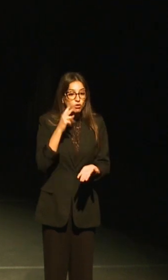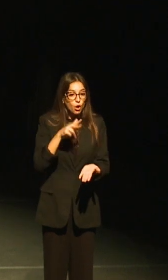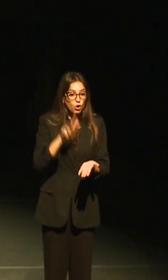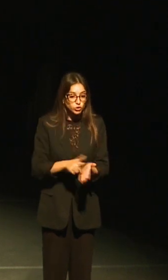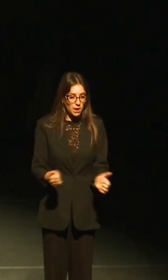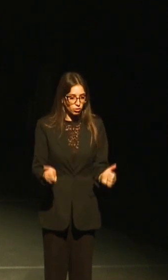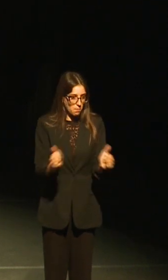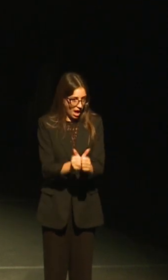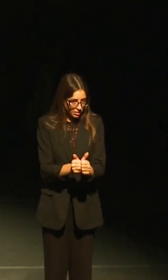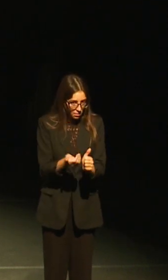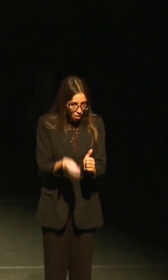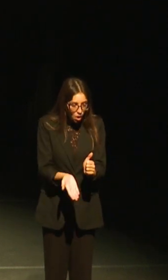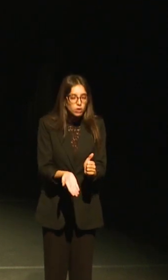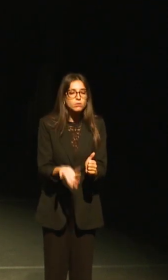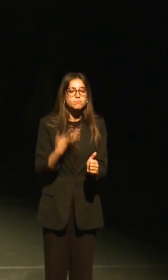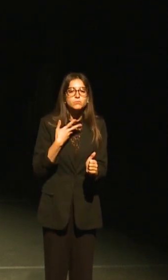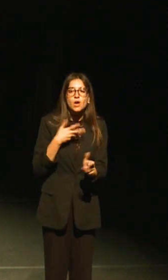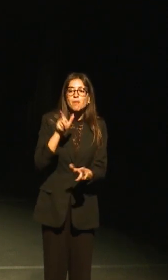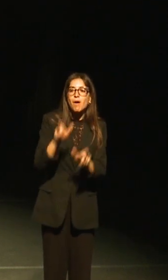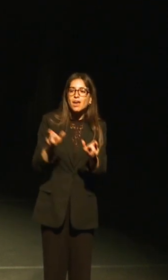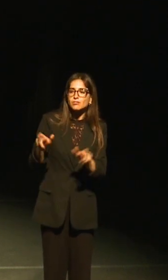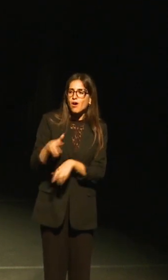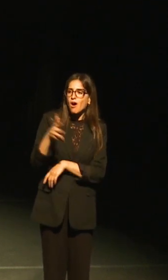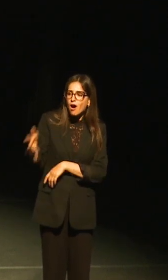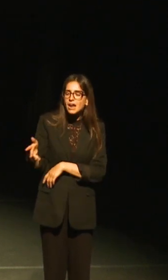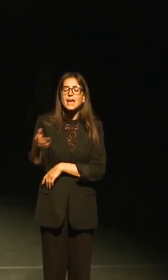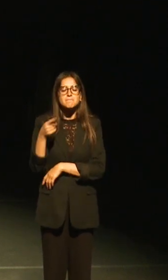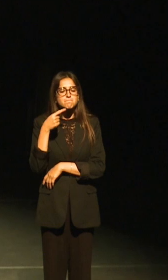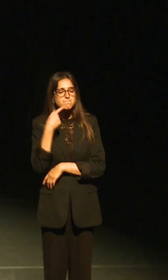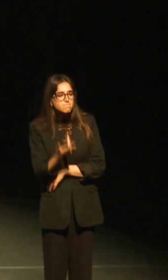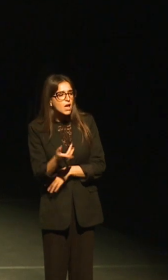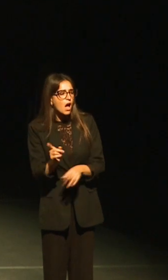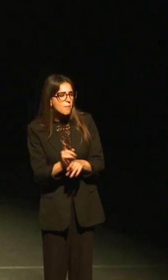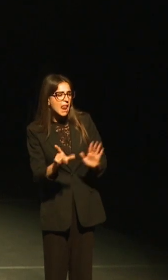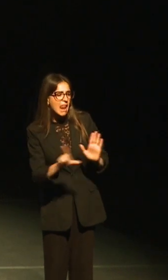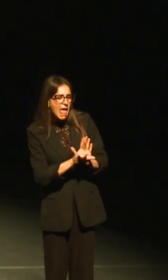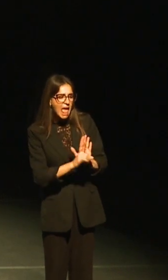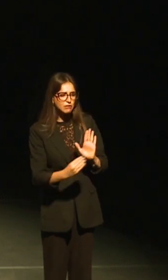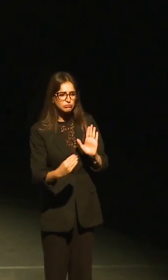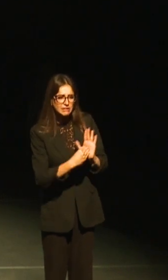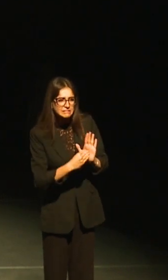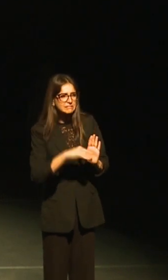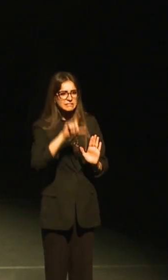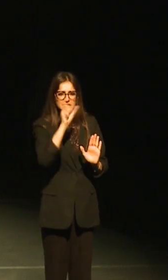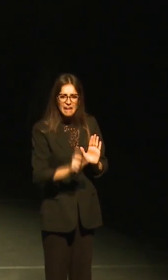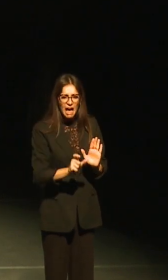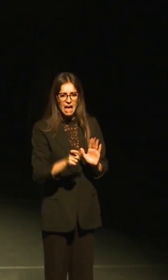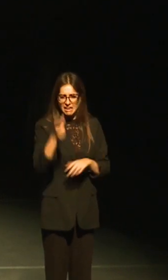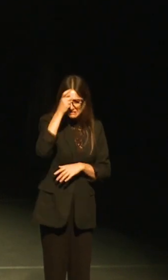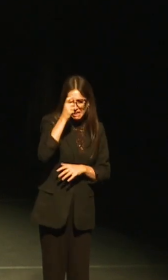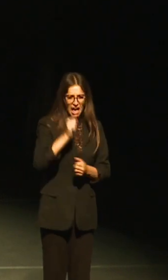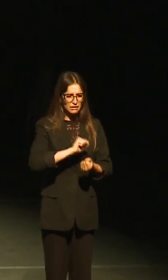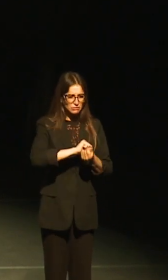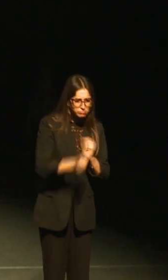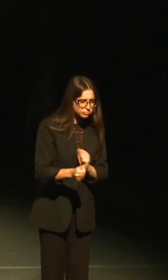coloro i catastrofisti dicevano che la legge sulle unioni civili avrebbe fatto venir meno la nostra società avrebbe dissolto la società avrebbe